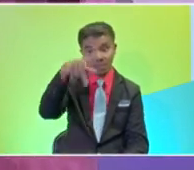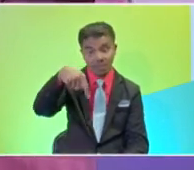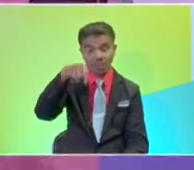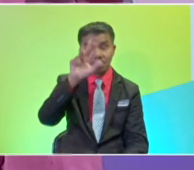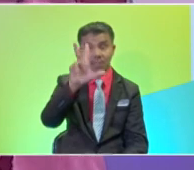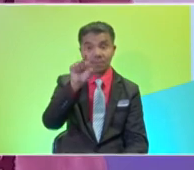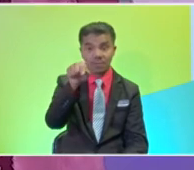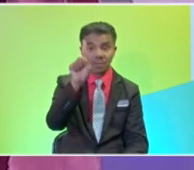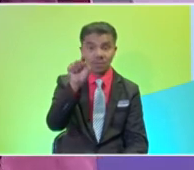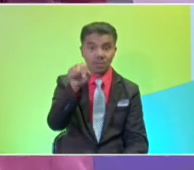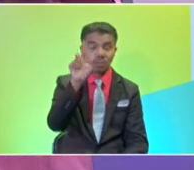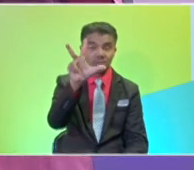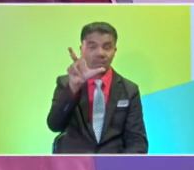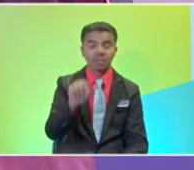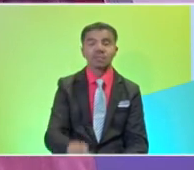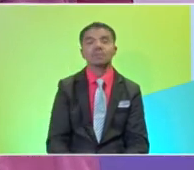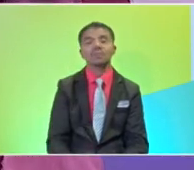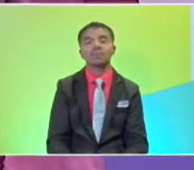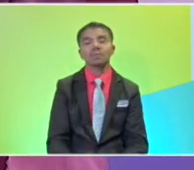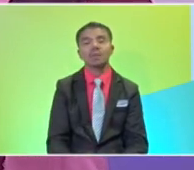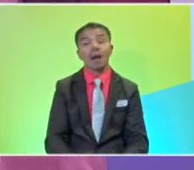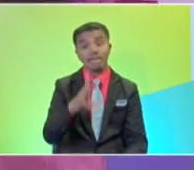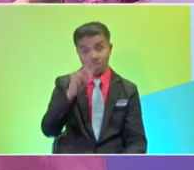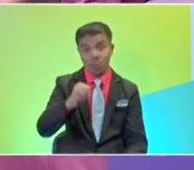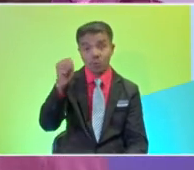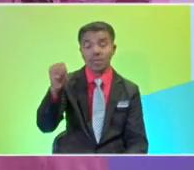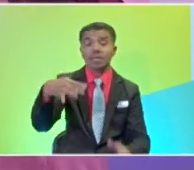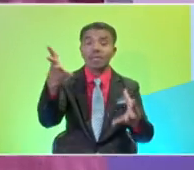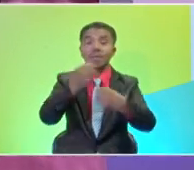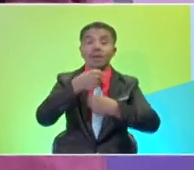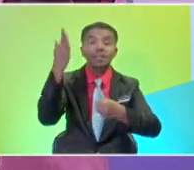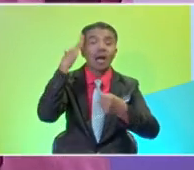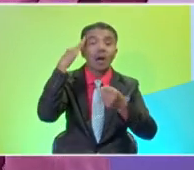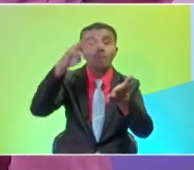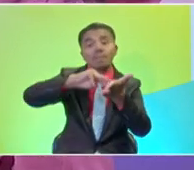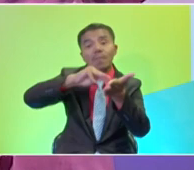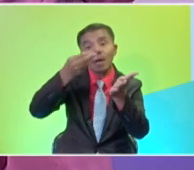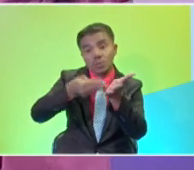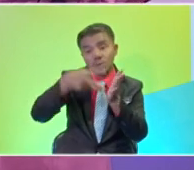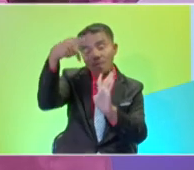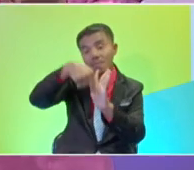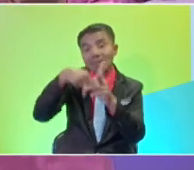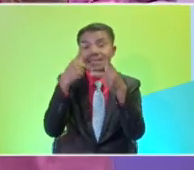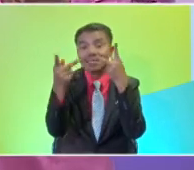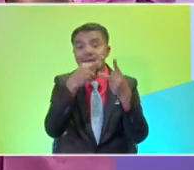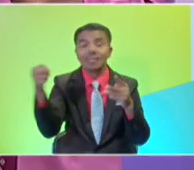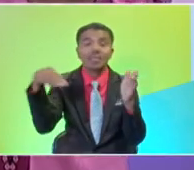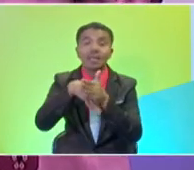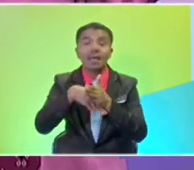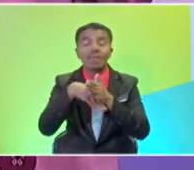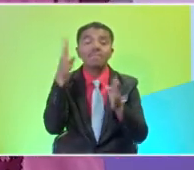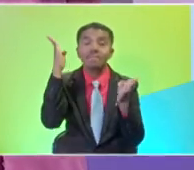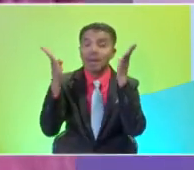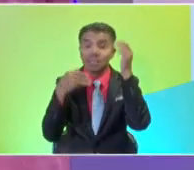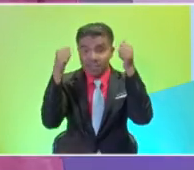mendatangkan makna perkataan Ian maanil kalimah sama ada Ismun ataupun F fi'lun okey di